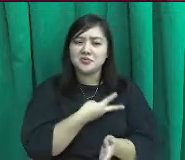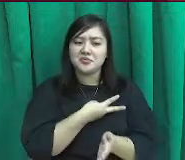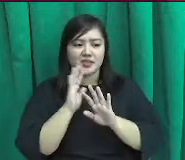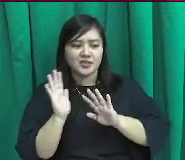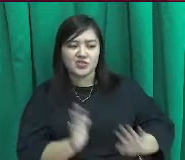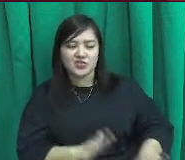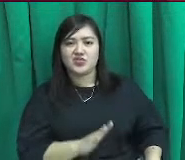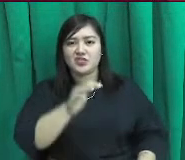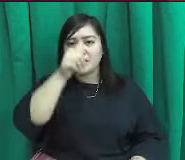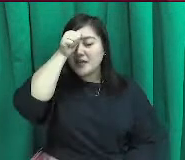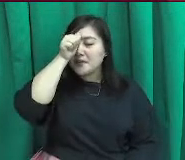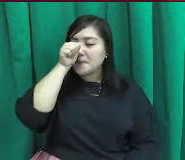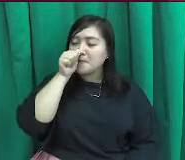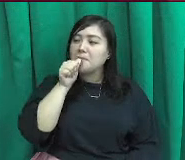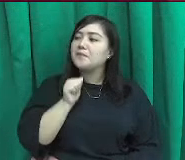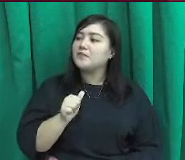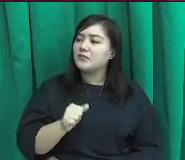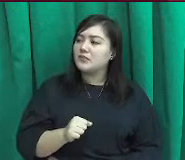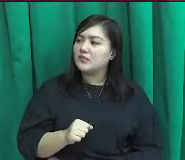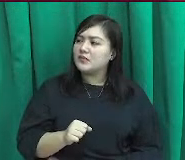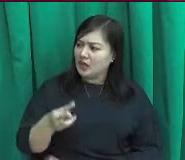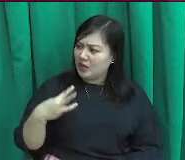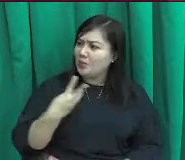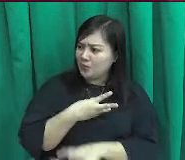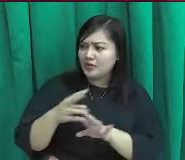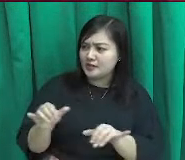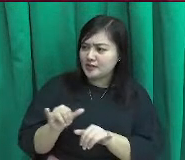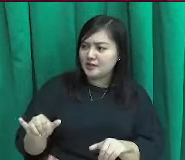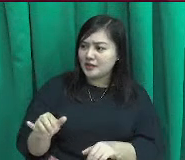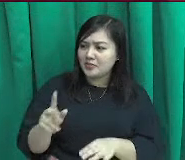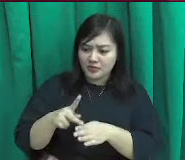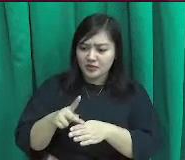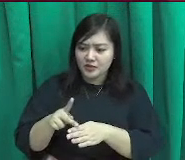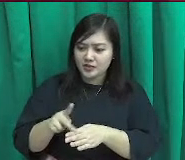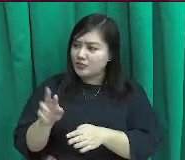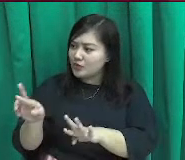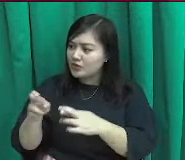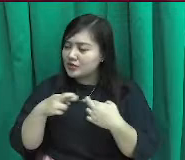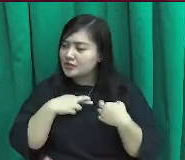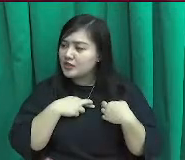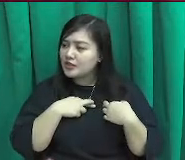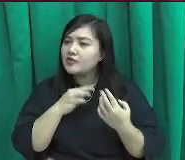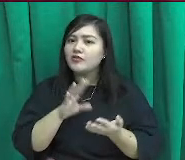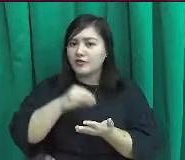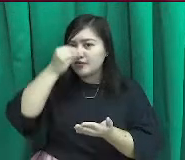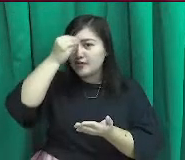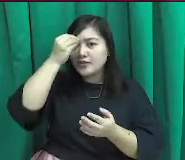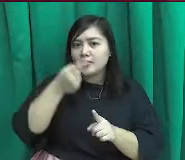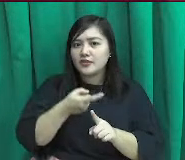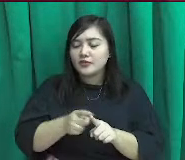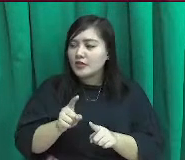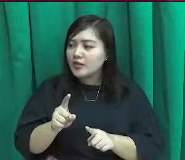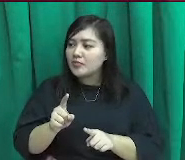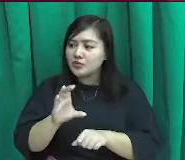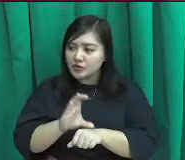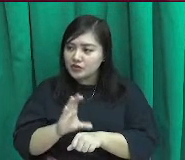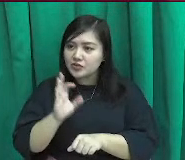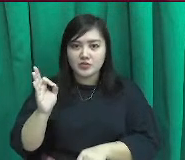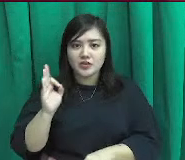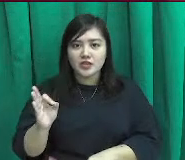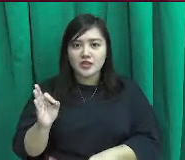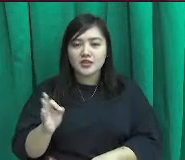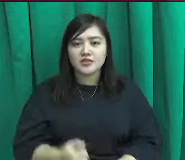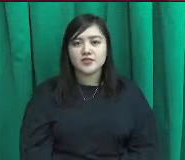Pastor. Ulitin ko lang, di mo ba kaya sundin? Yeah. May mga ganyan tayong ano eh. Now, kaya tayo pumapasok dyan. It's because yun ang sinasabi ko po kanina.